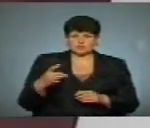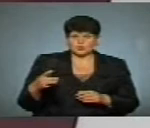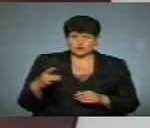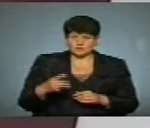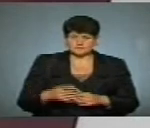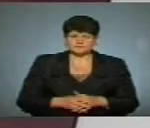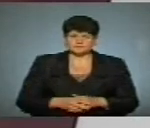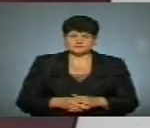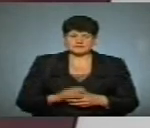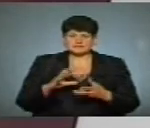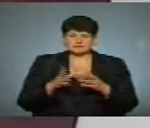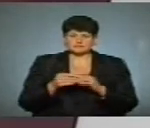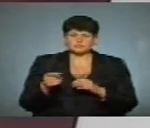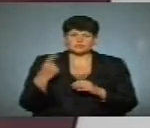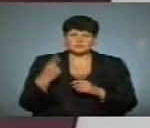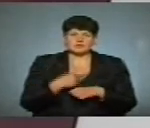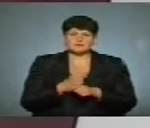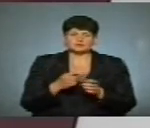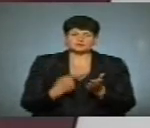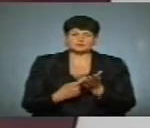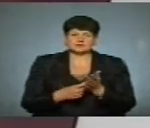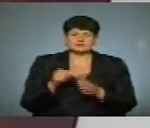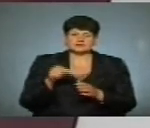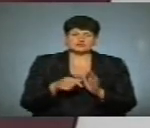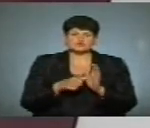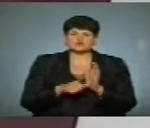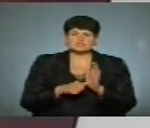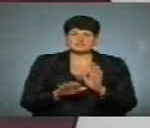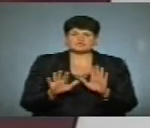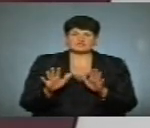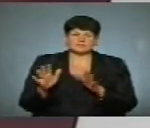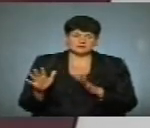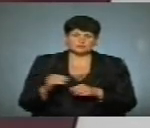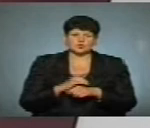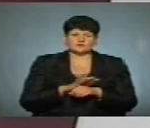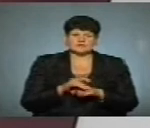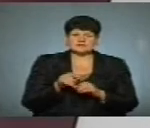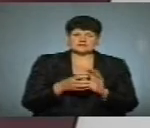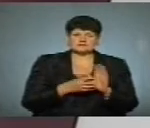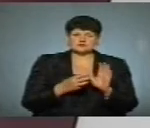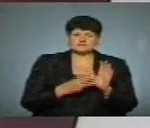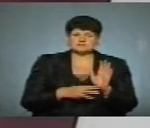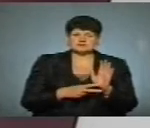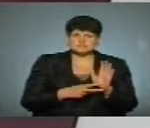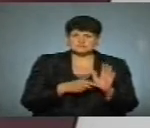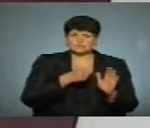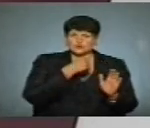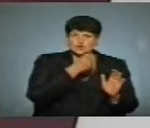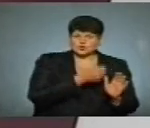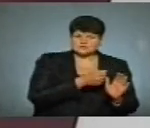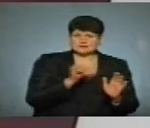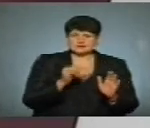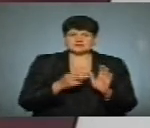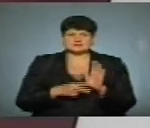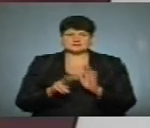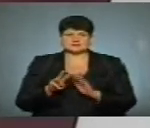районі. Загалом на Тернопільщині лабораторно підтвердили 1060 випадків коронавірусу, з них 987 у дорослих і